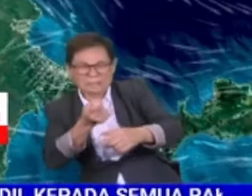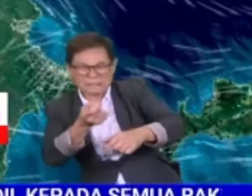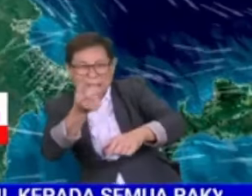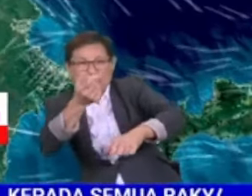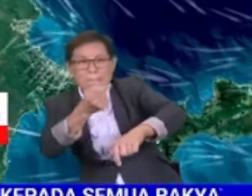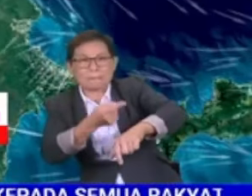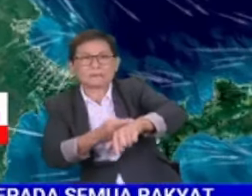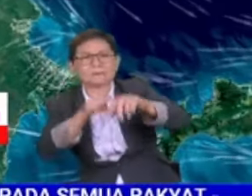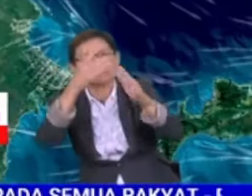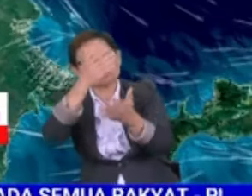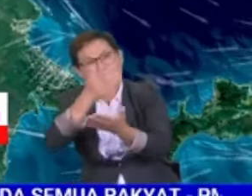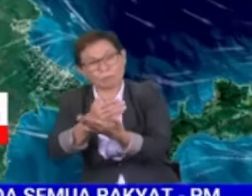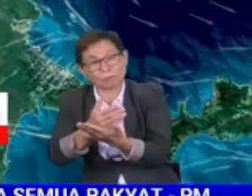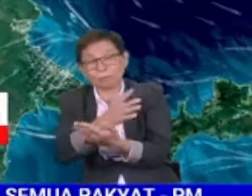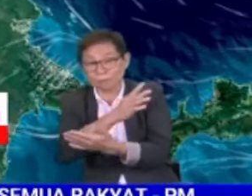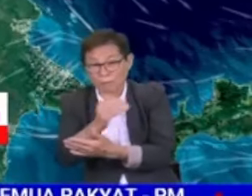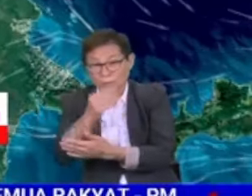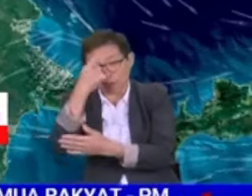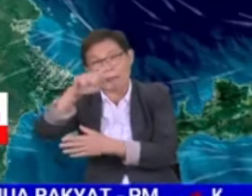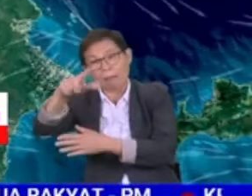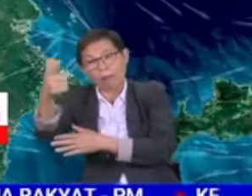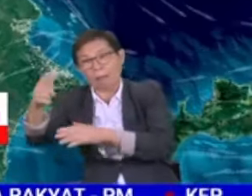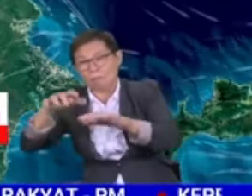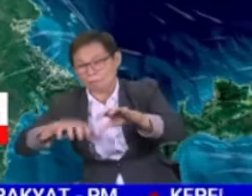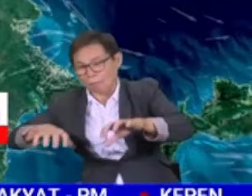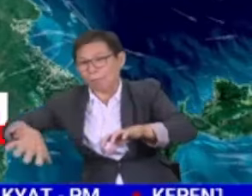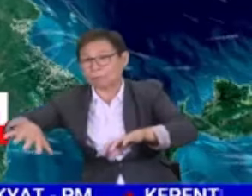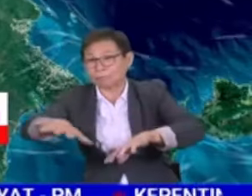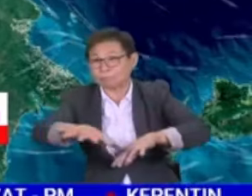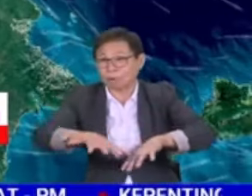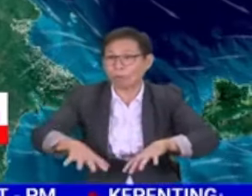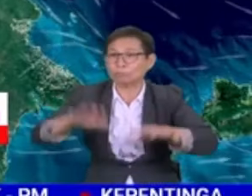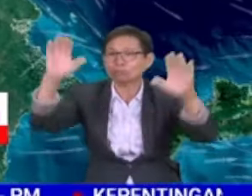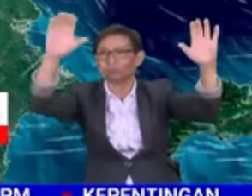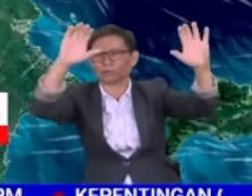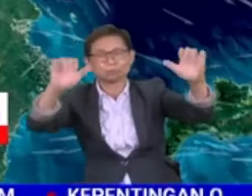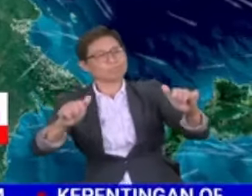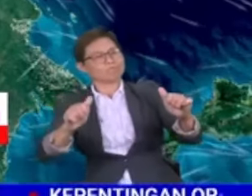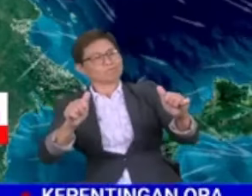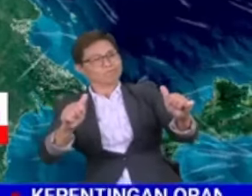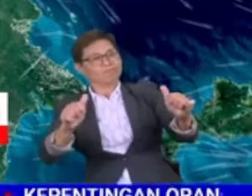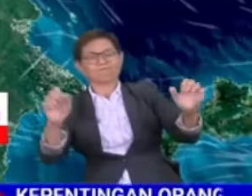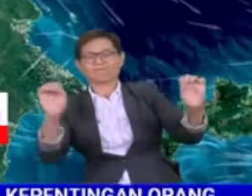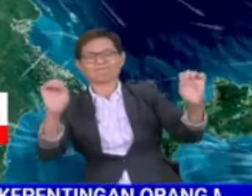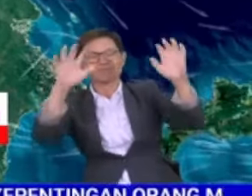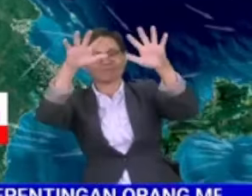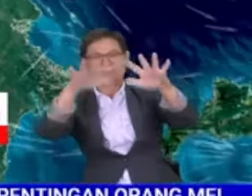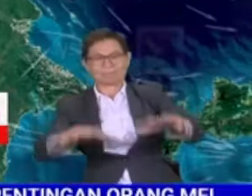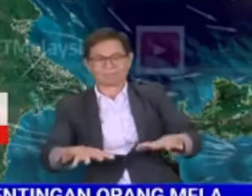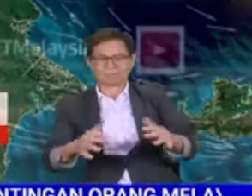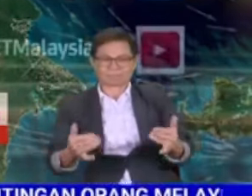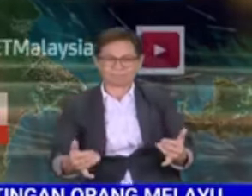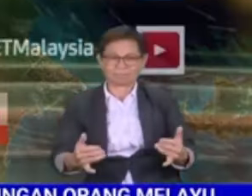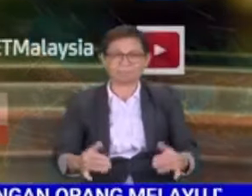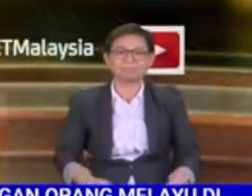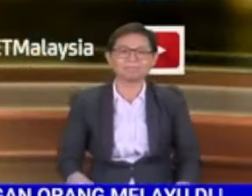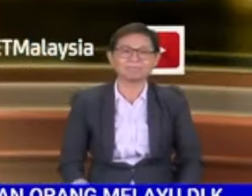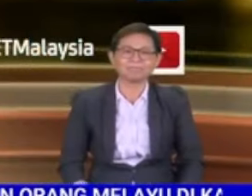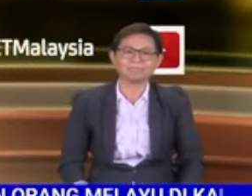sedikit masa lagi. Manakala bagi lain-lain bahagian di sana, keadaan cuaca adalah baik dan tiada hujan buat masa